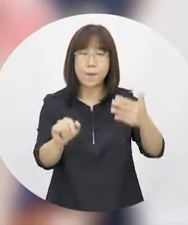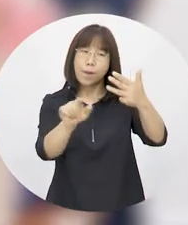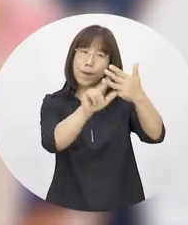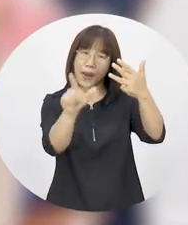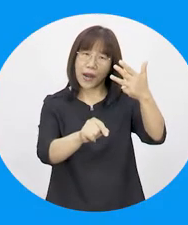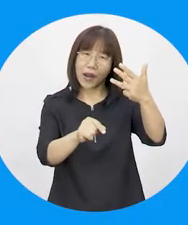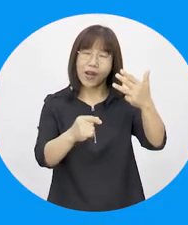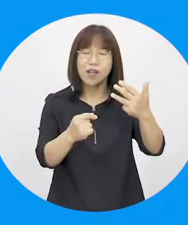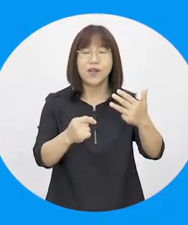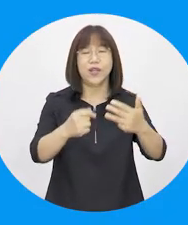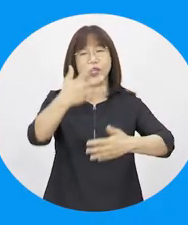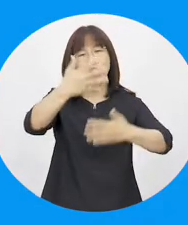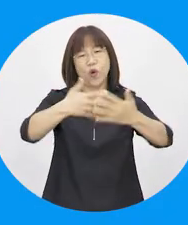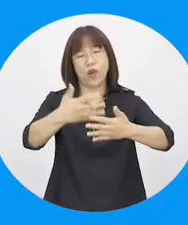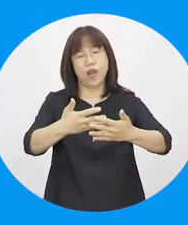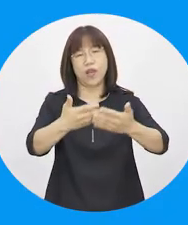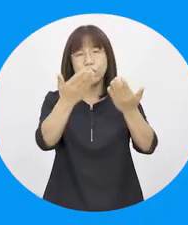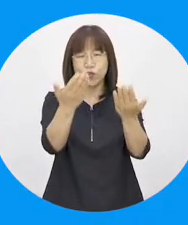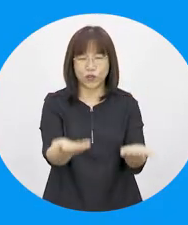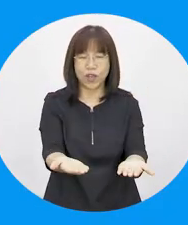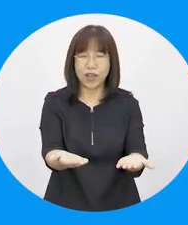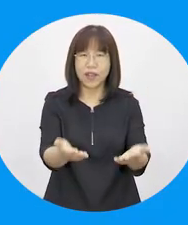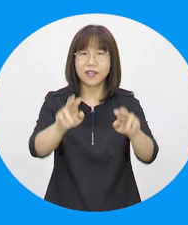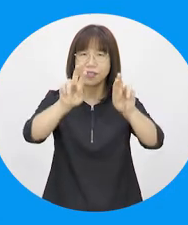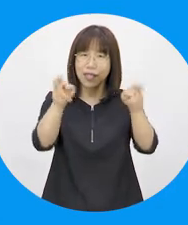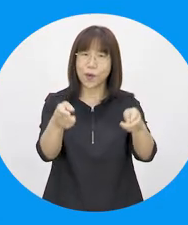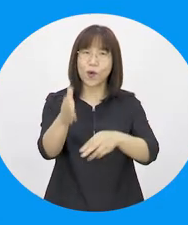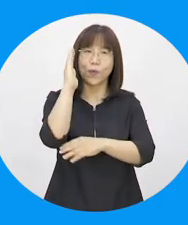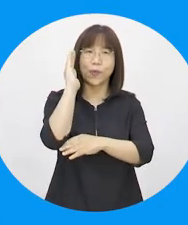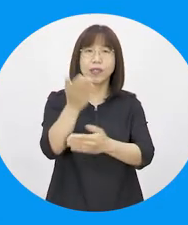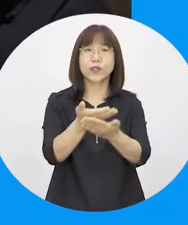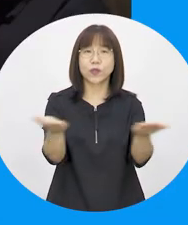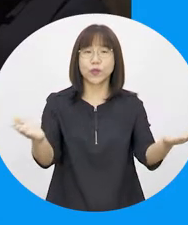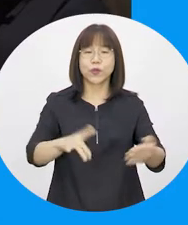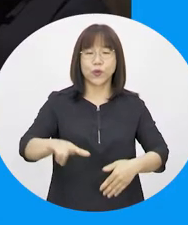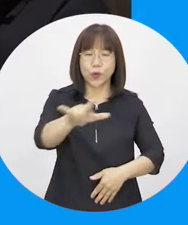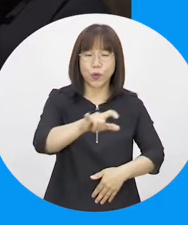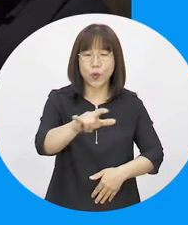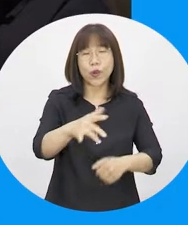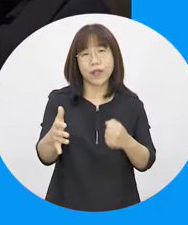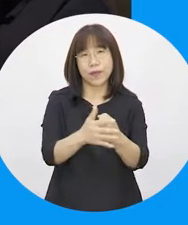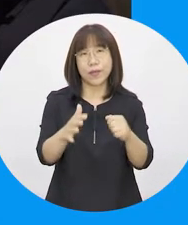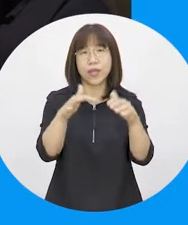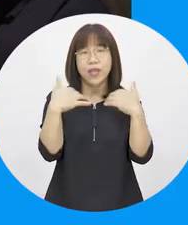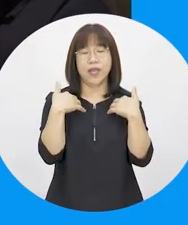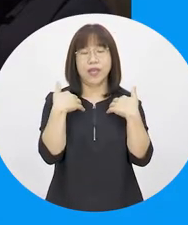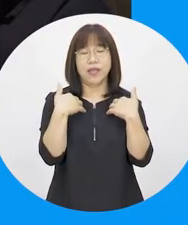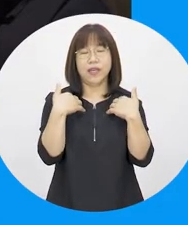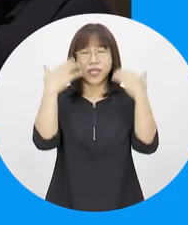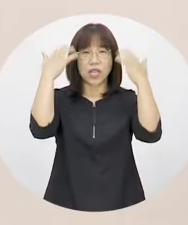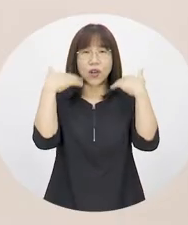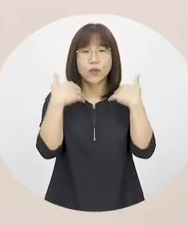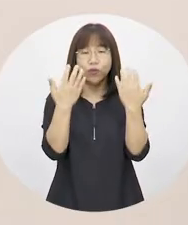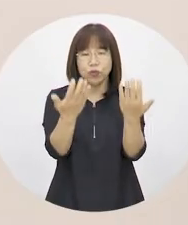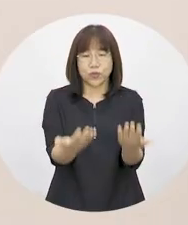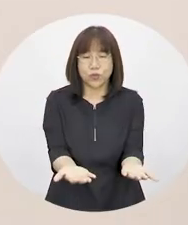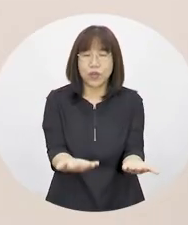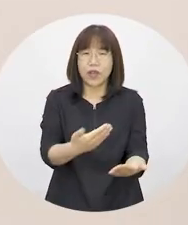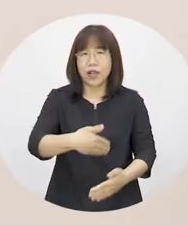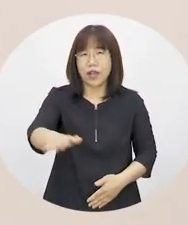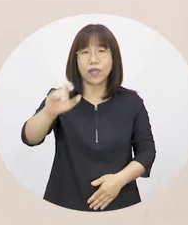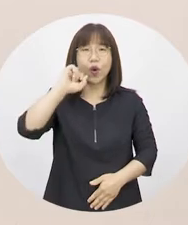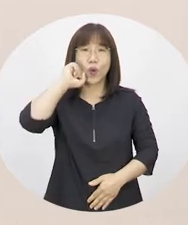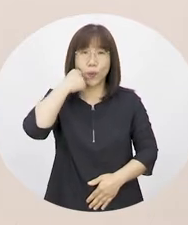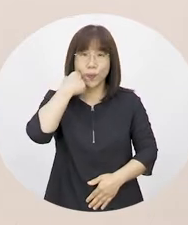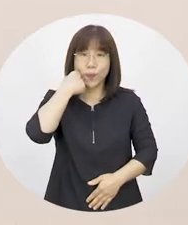8월의 영화유가 테마별 정주행 리스트를 주제로 강연을 진행합니다. 코로나로 인해 여름 휴가를 멀리